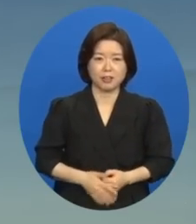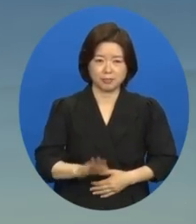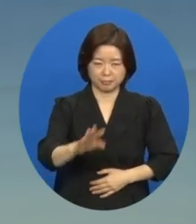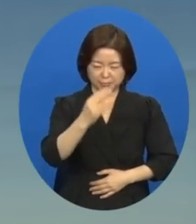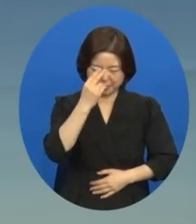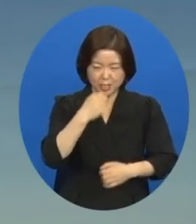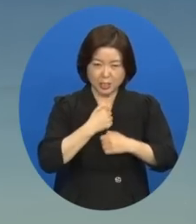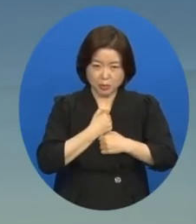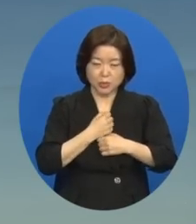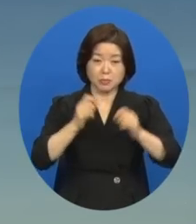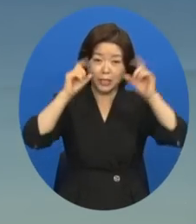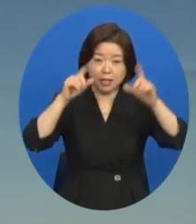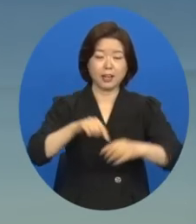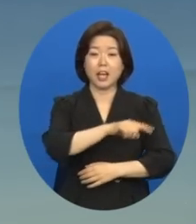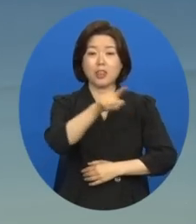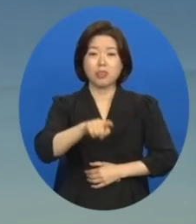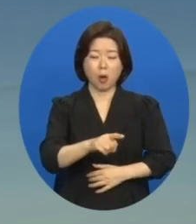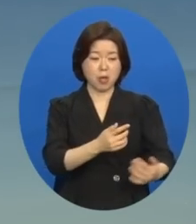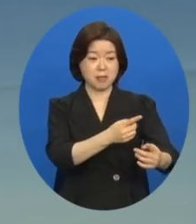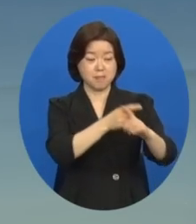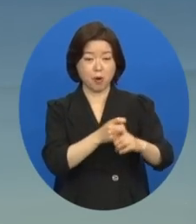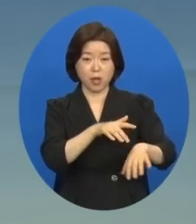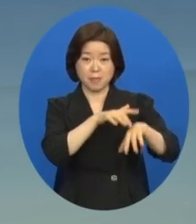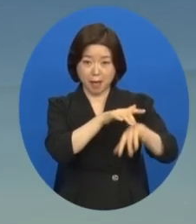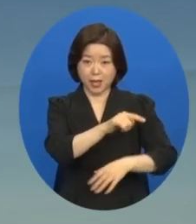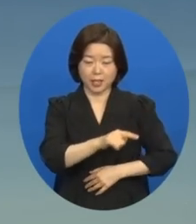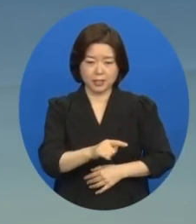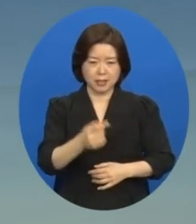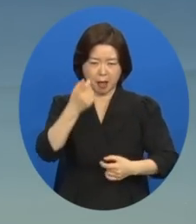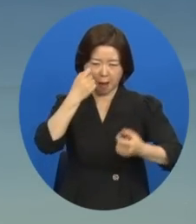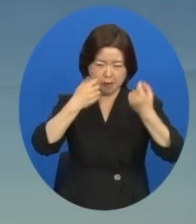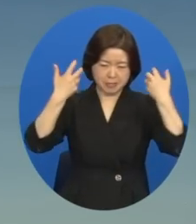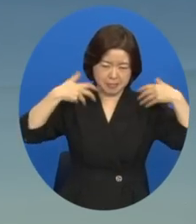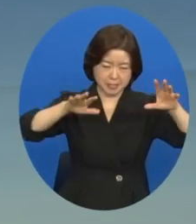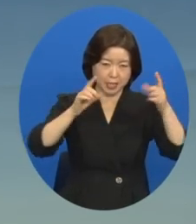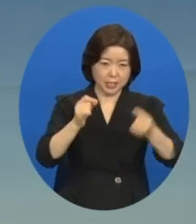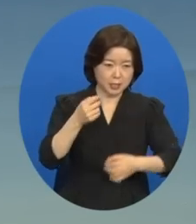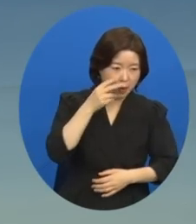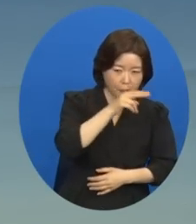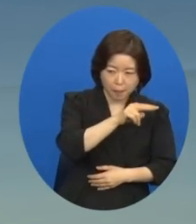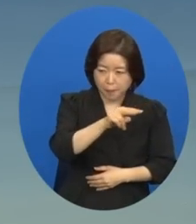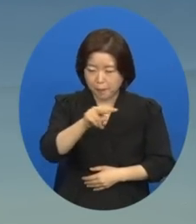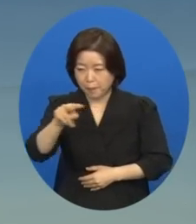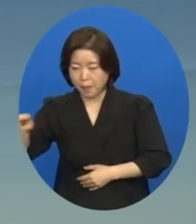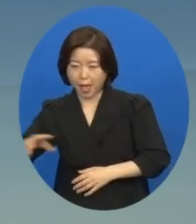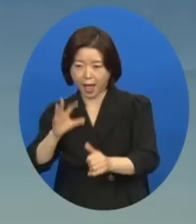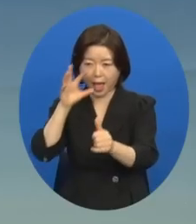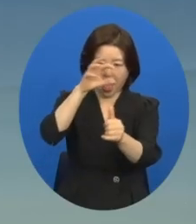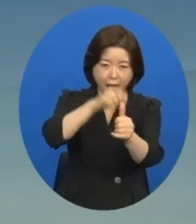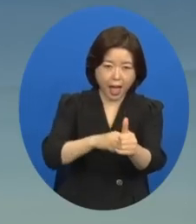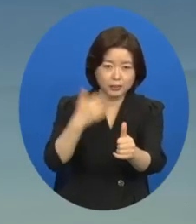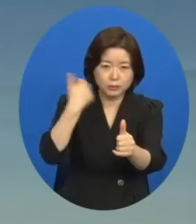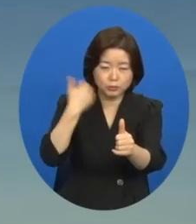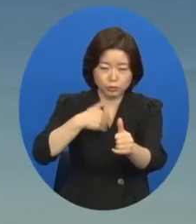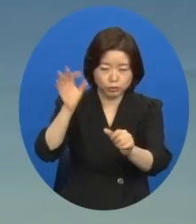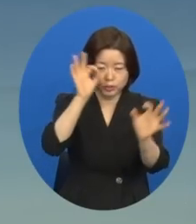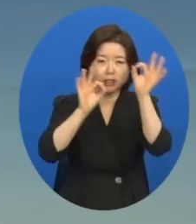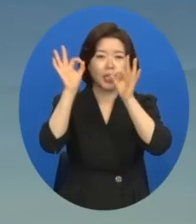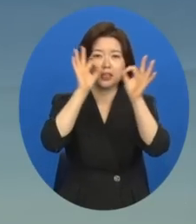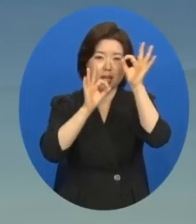깨어라, 너희 대적 마귀가 우는 사자같이 두루다니며 삼킬 자를